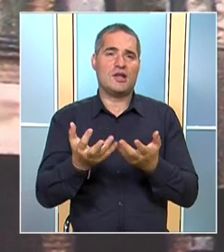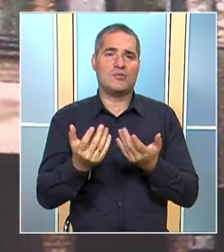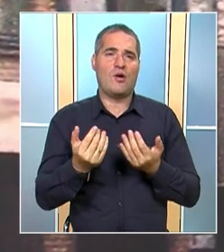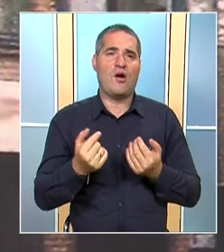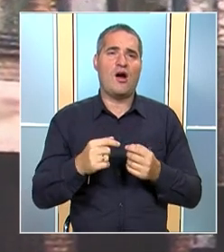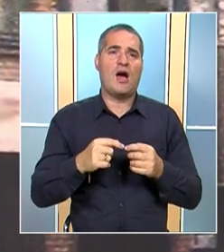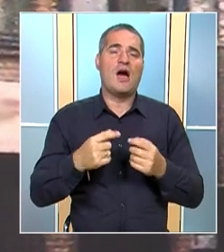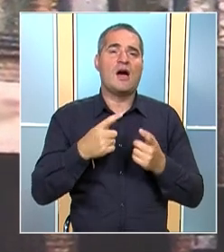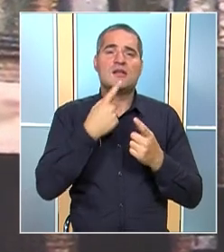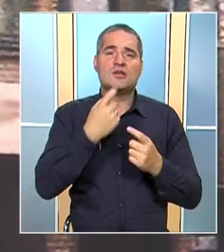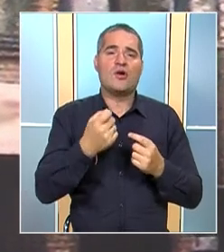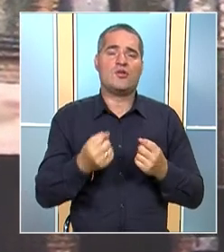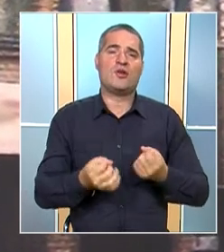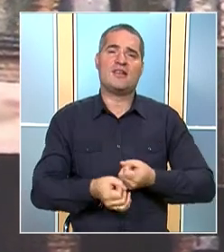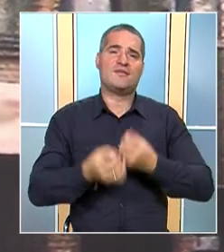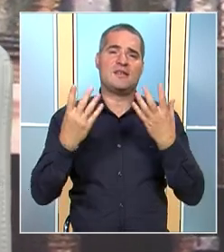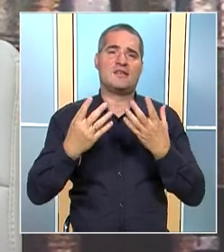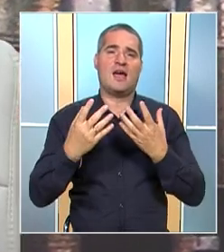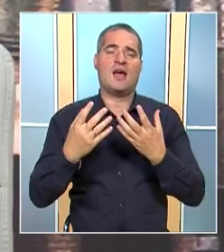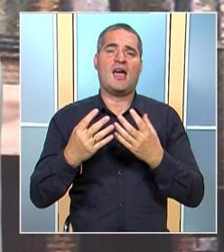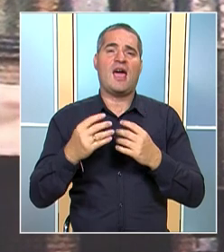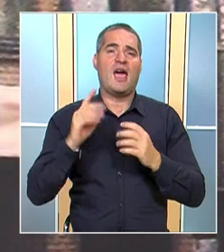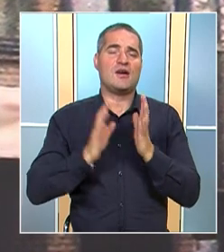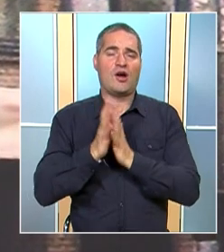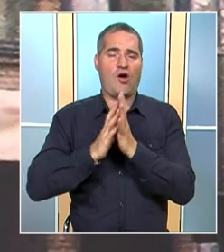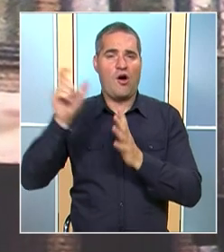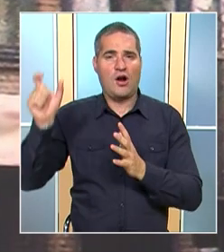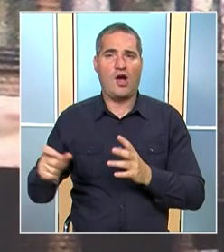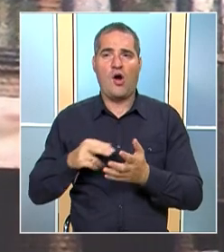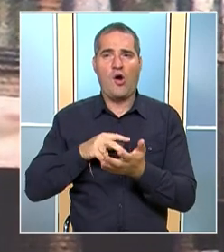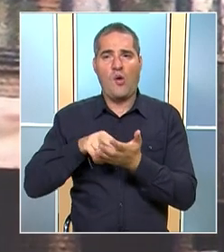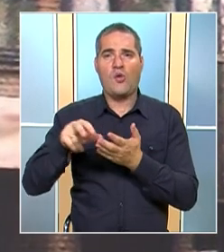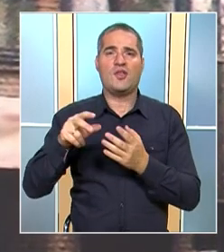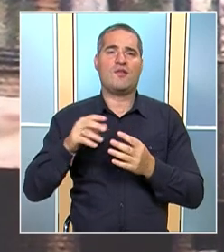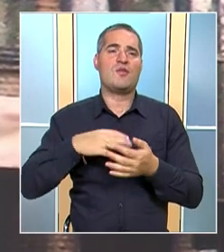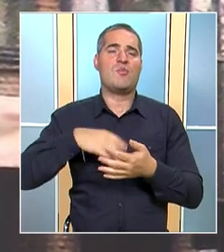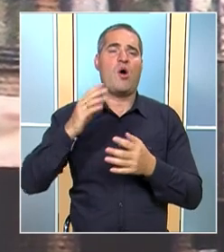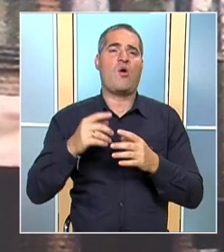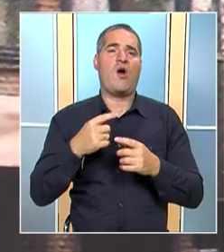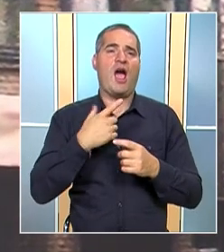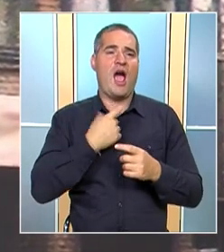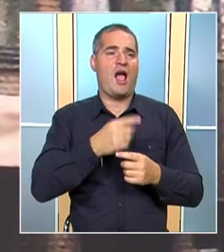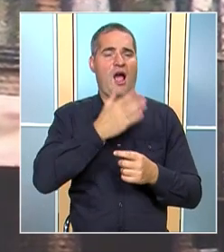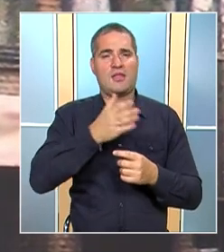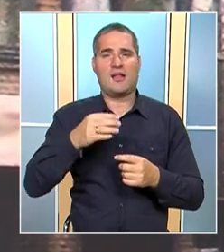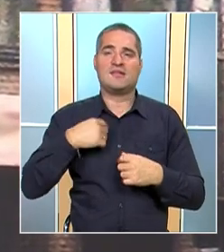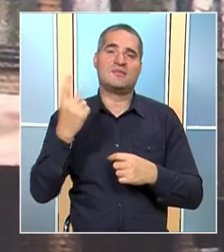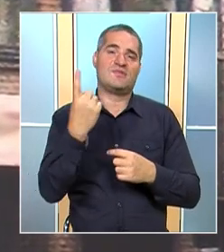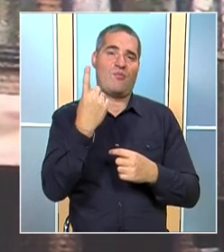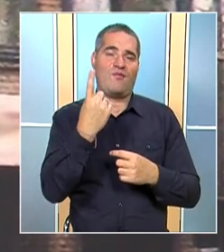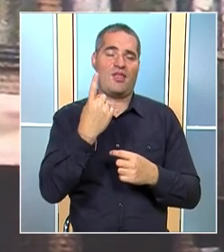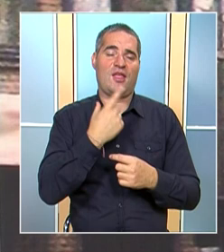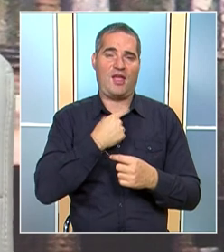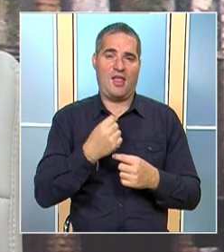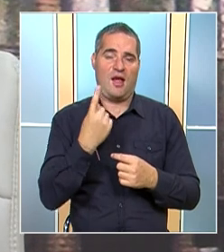толкова, защото известните личности отиват в много канали, а ние сега сме само в един. И